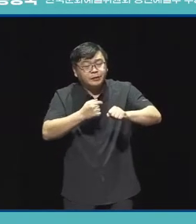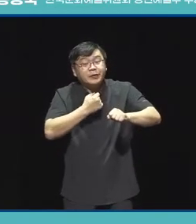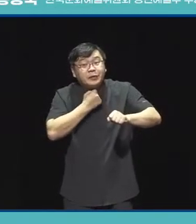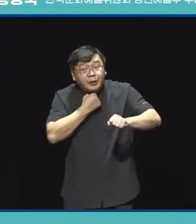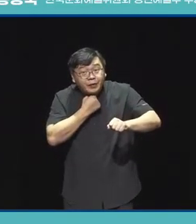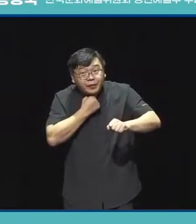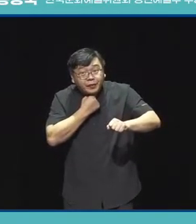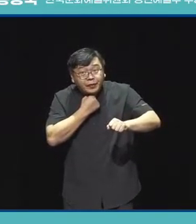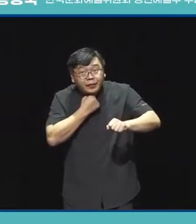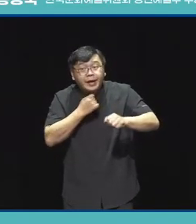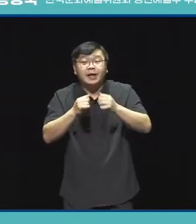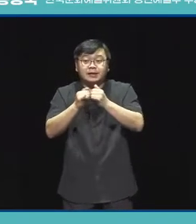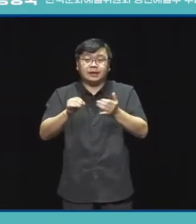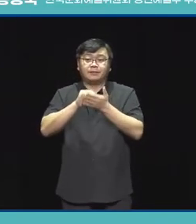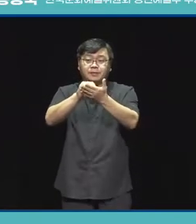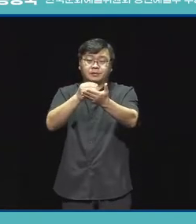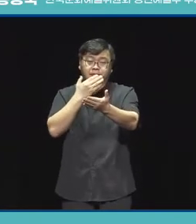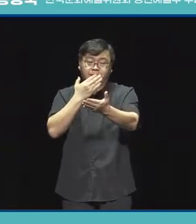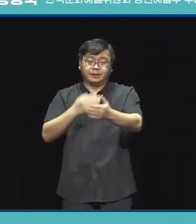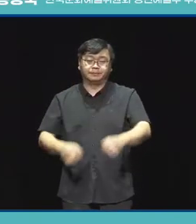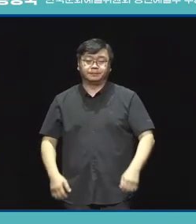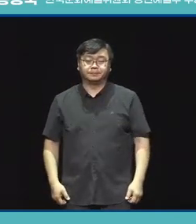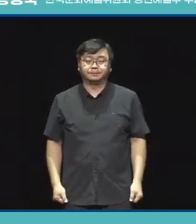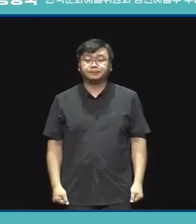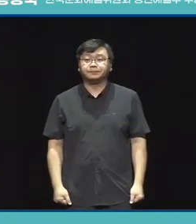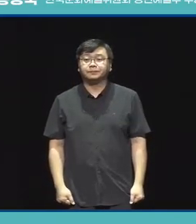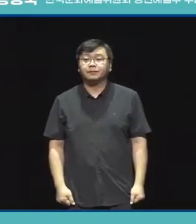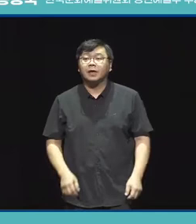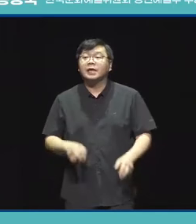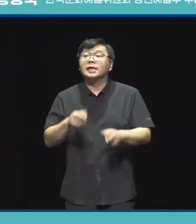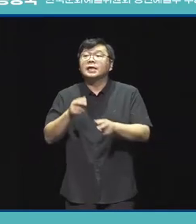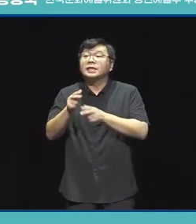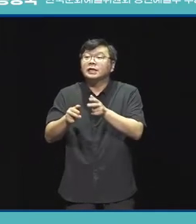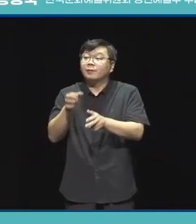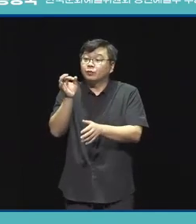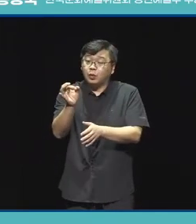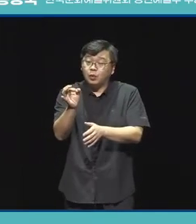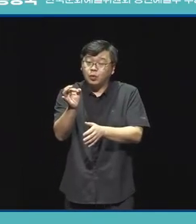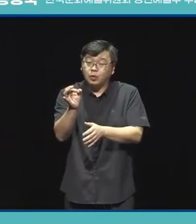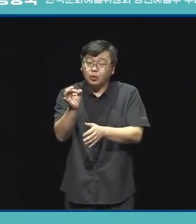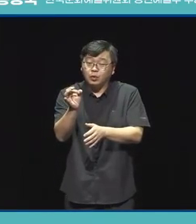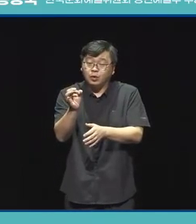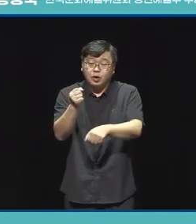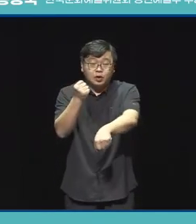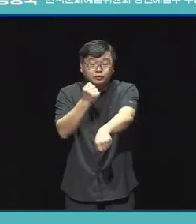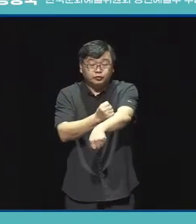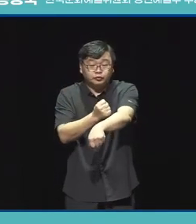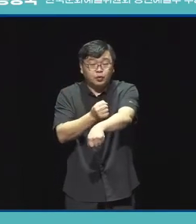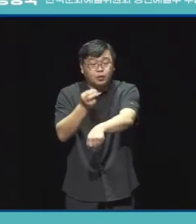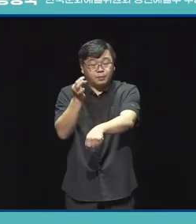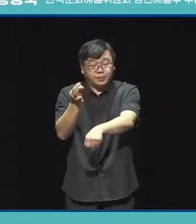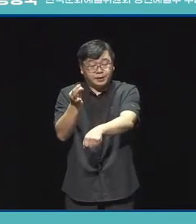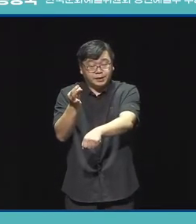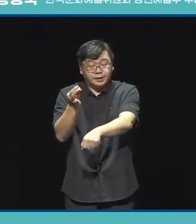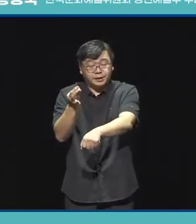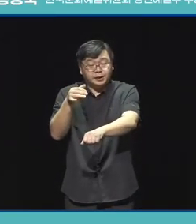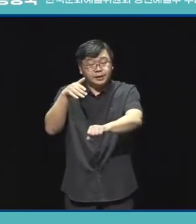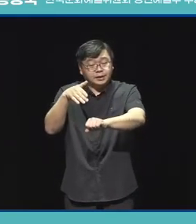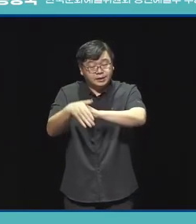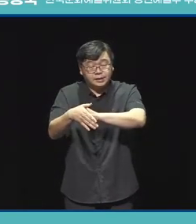분들이 신청을 하시게 되고요 본 사업 지원금 역시 포상비로 지원이 됩니다 그래서